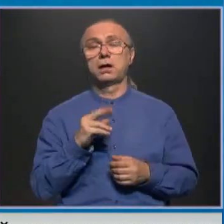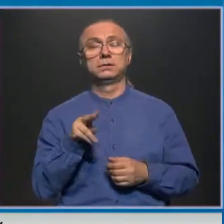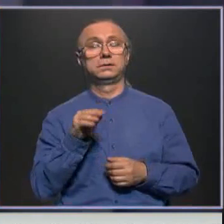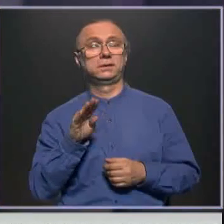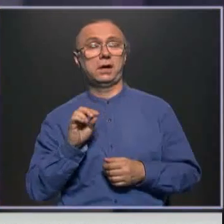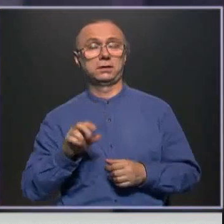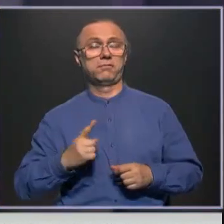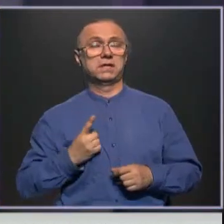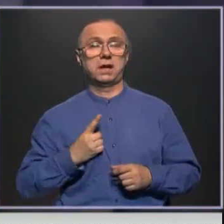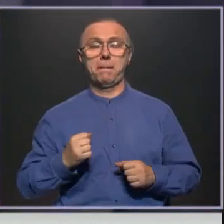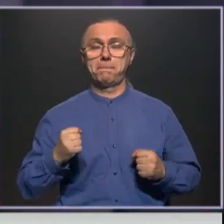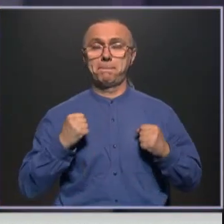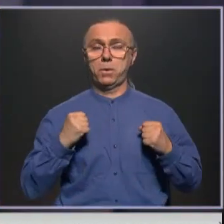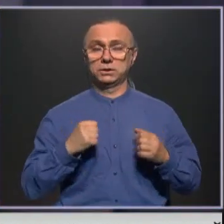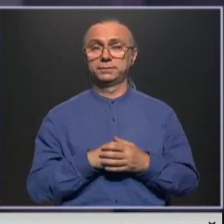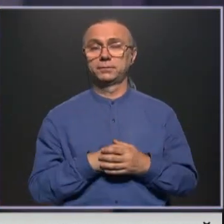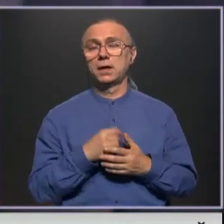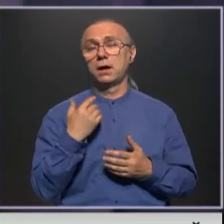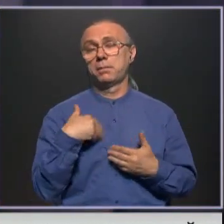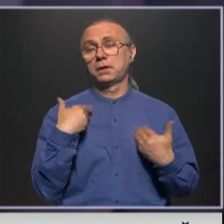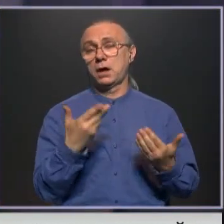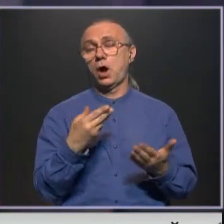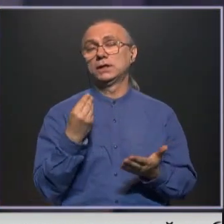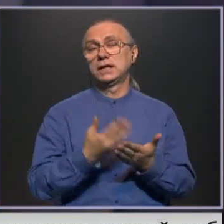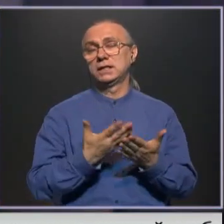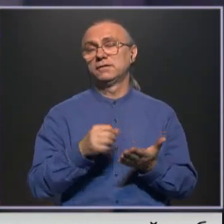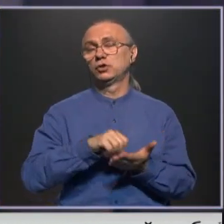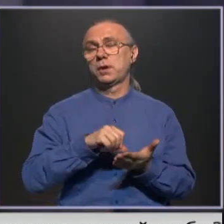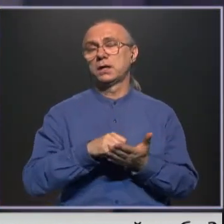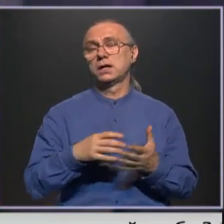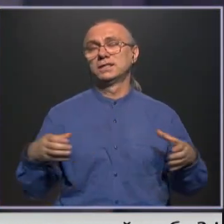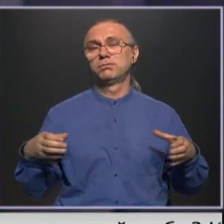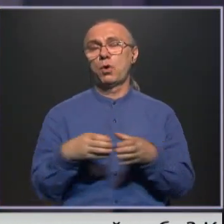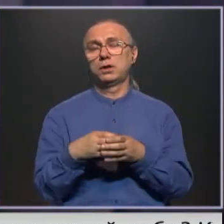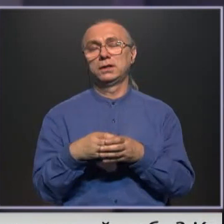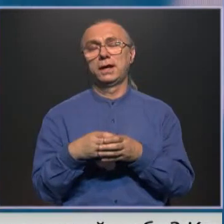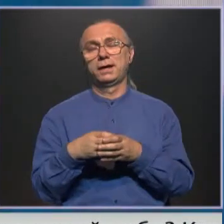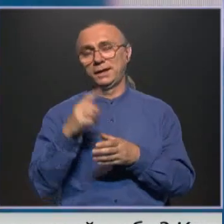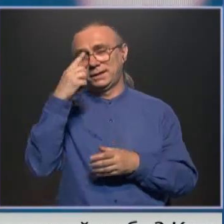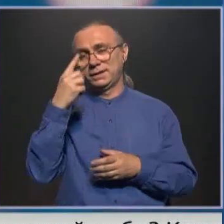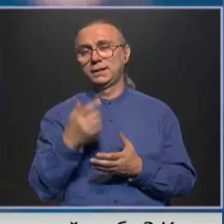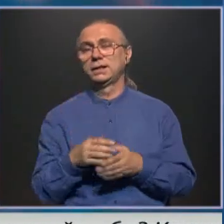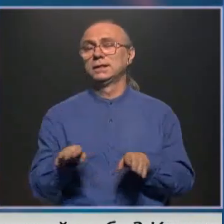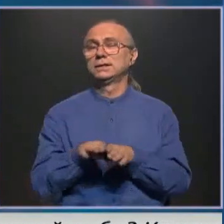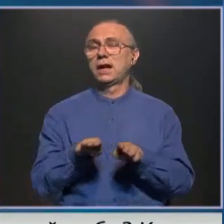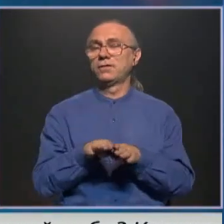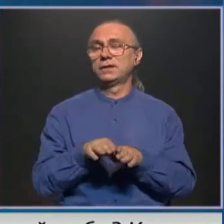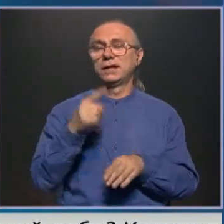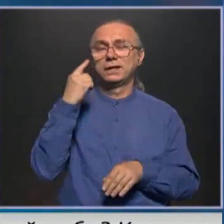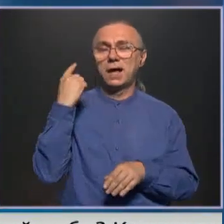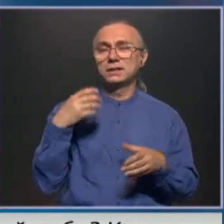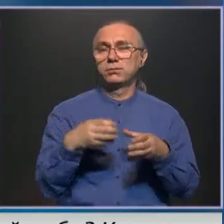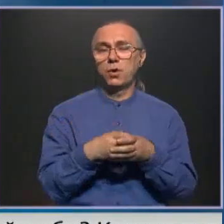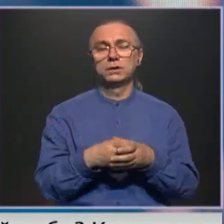оценить выступление сборной Индии на Олимпийских играх, сравнить с выступлениями китайской сборной, русской сборной,